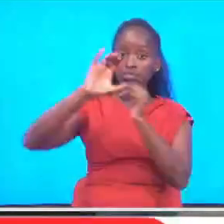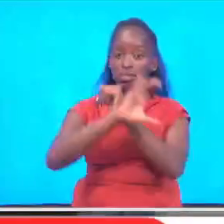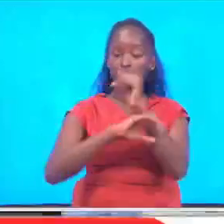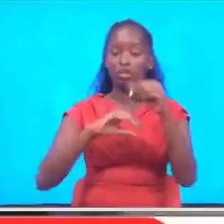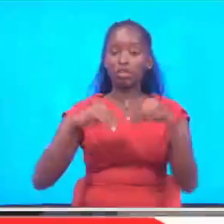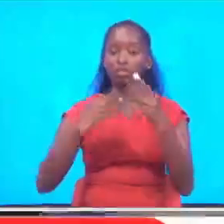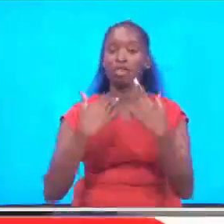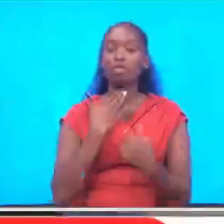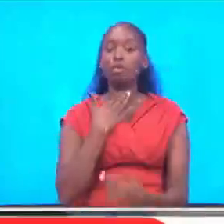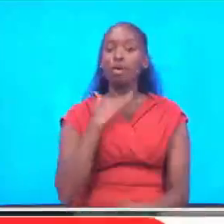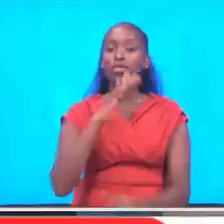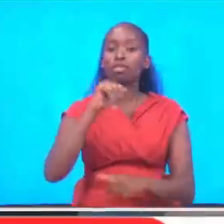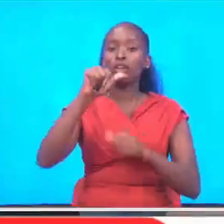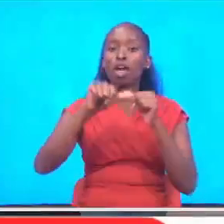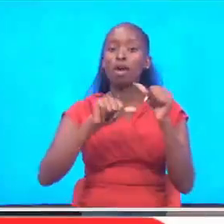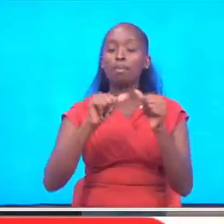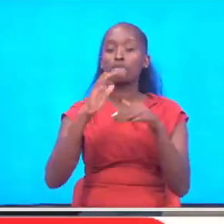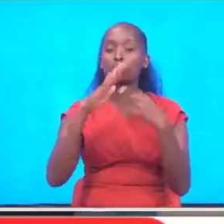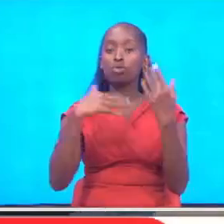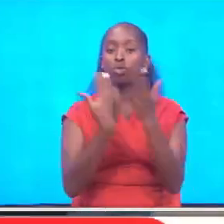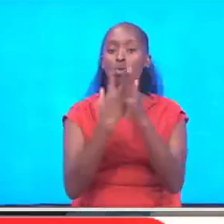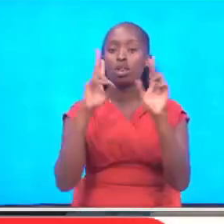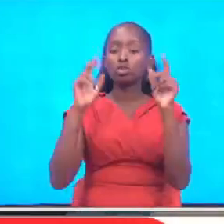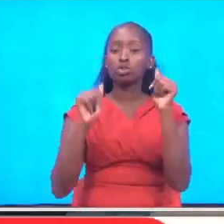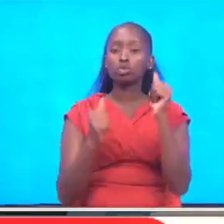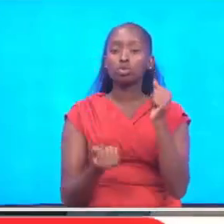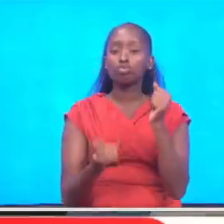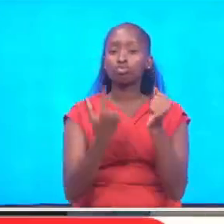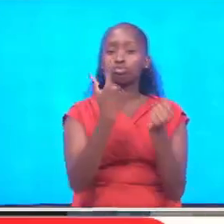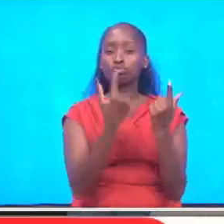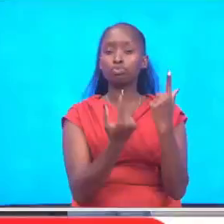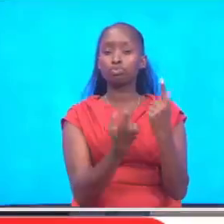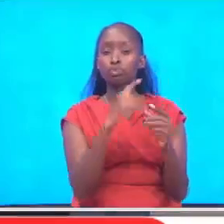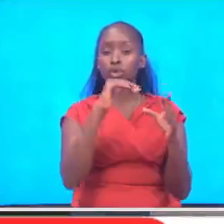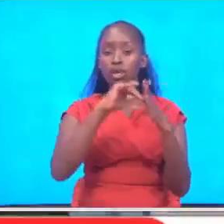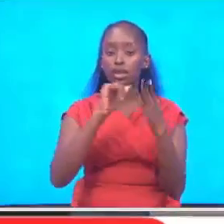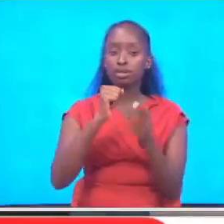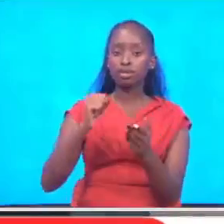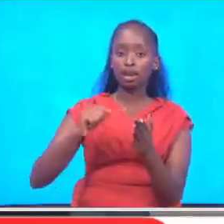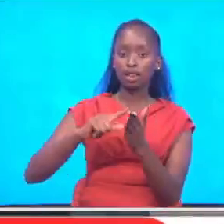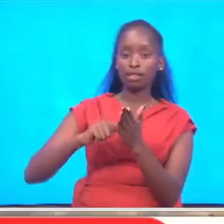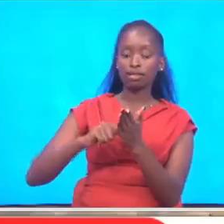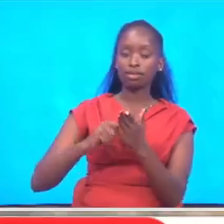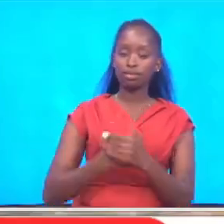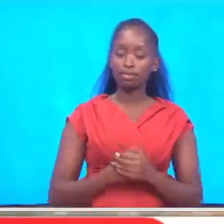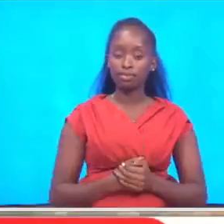yanayotarajiwa kutatua masuala ibuka katika sekta hii.